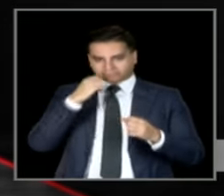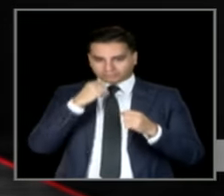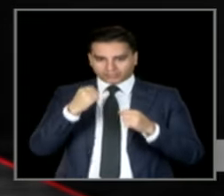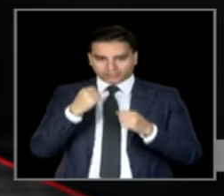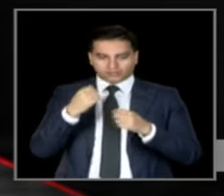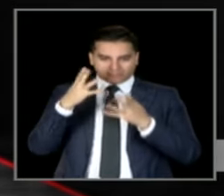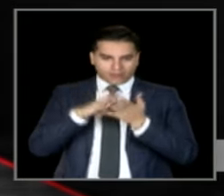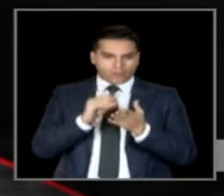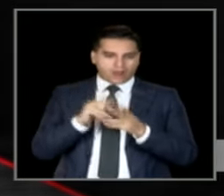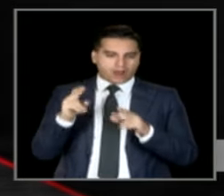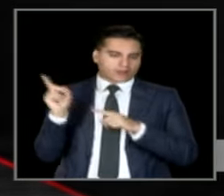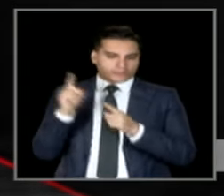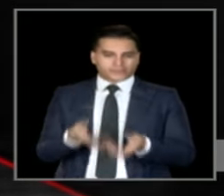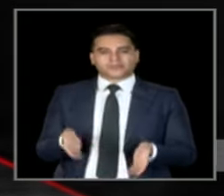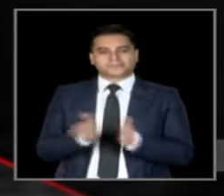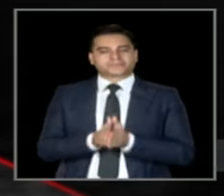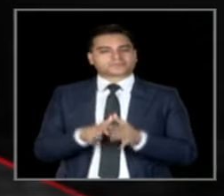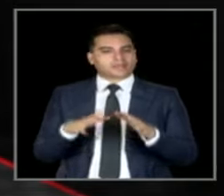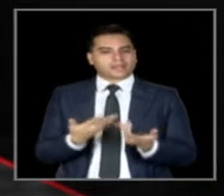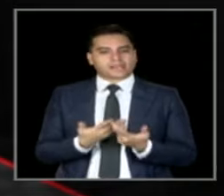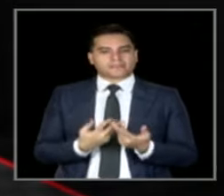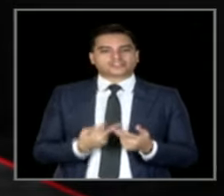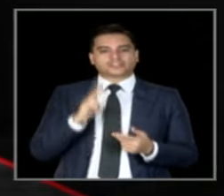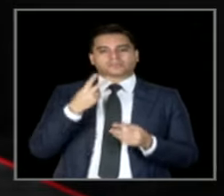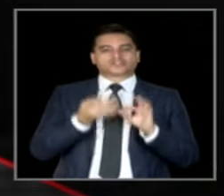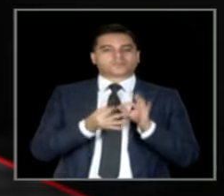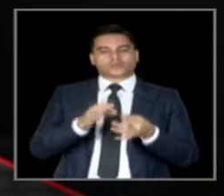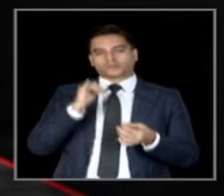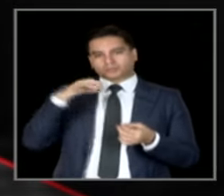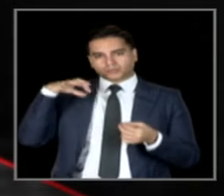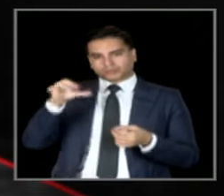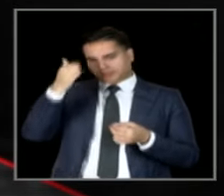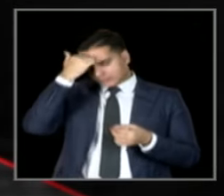2,550,000 جنيه، ويبقى مجموع المبلغ من اول حلقه لحد دلوقتي